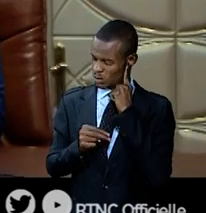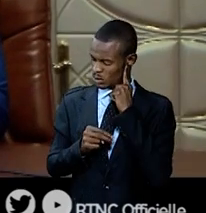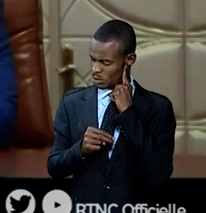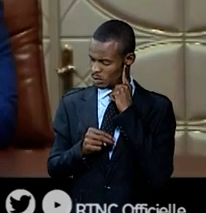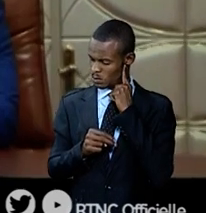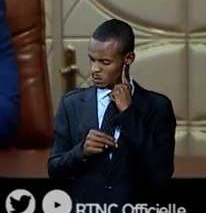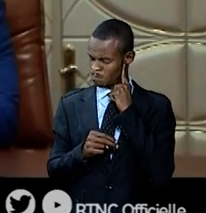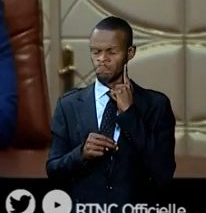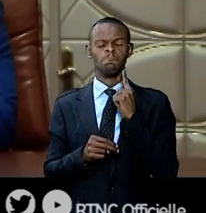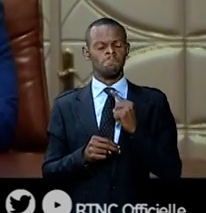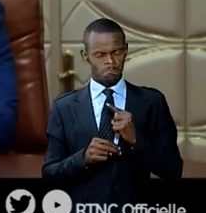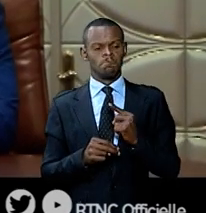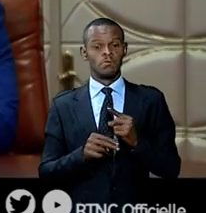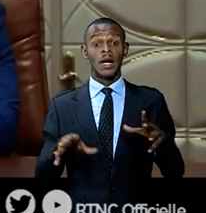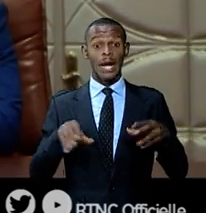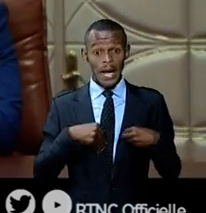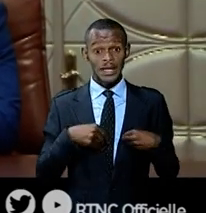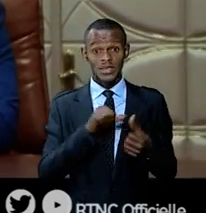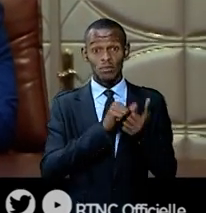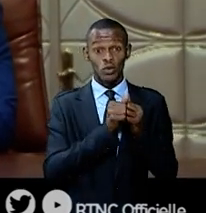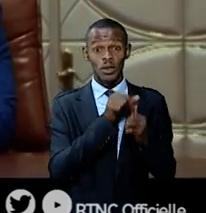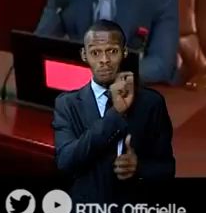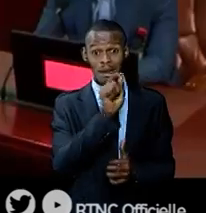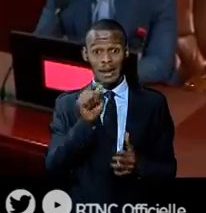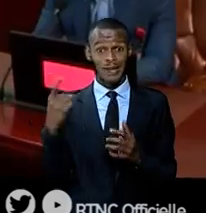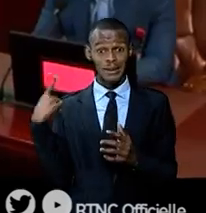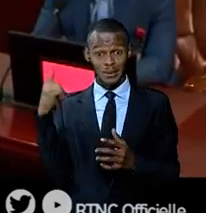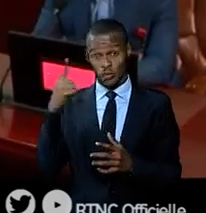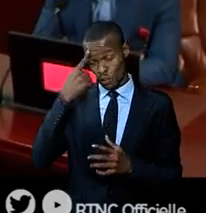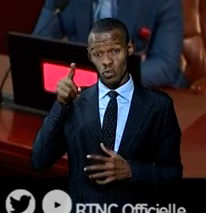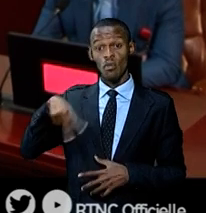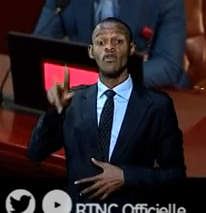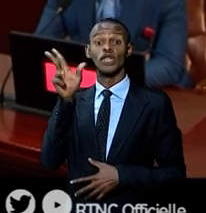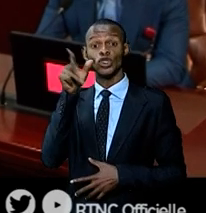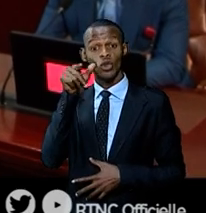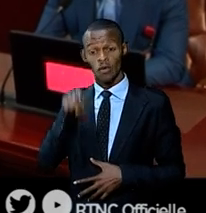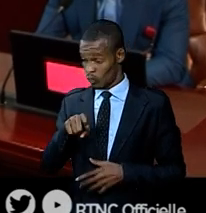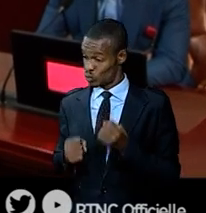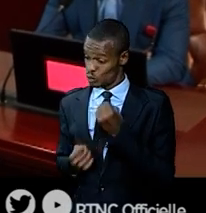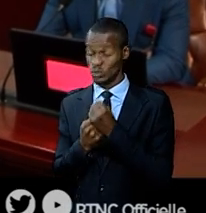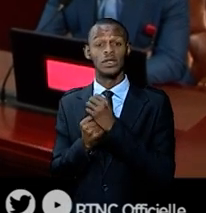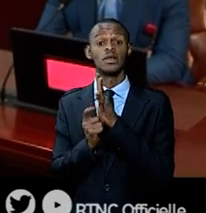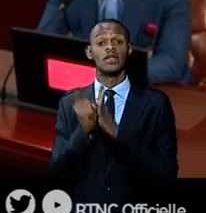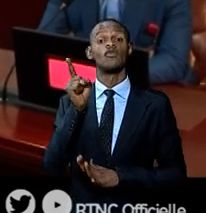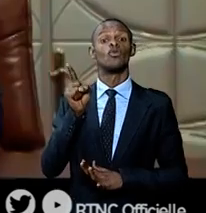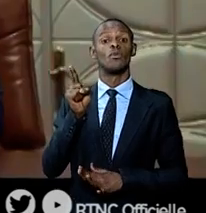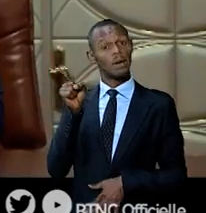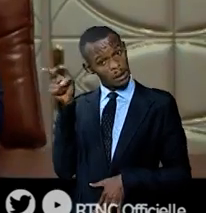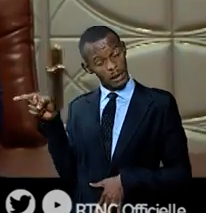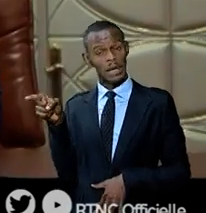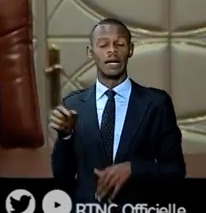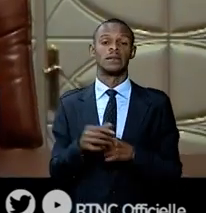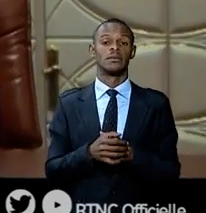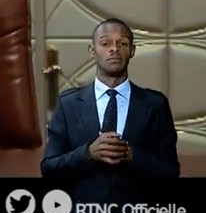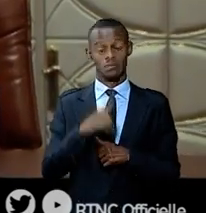aux doléances des députés de la Tchopo, une province qui aspire au développement, tributaire de l'agriculture et de la